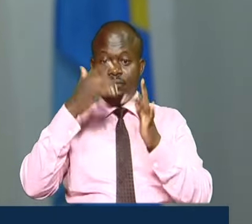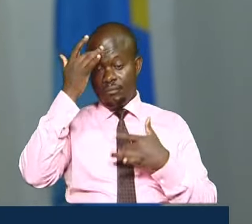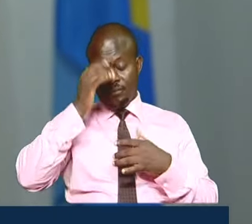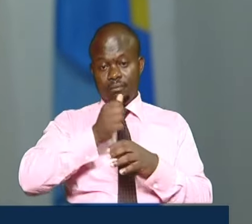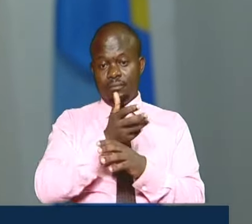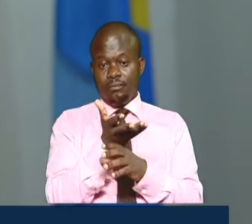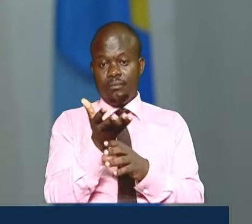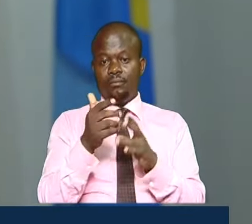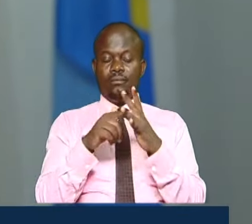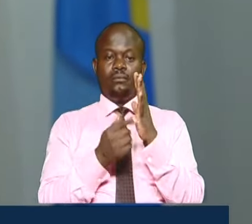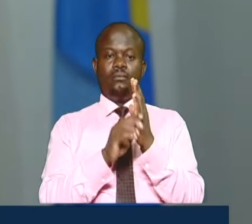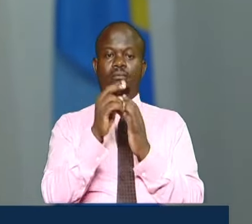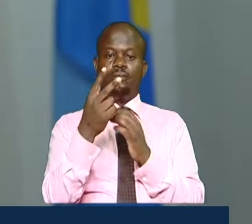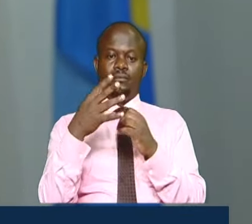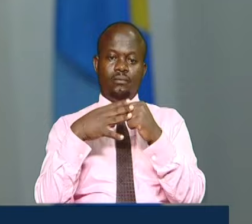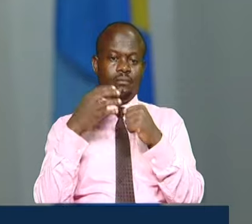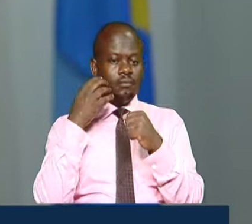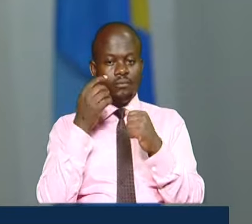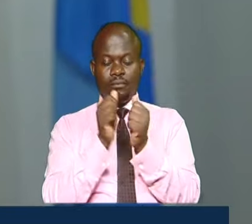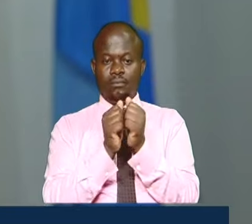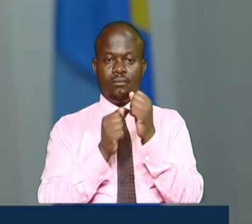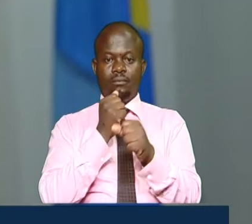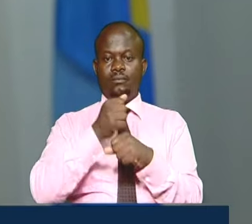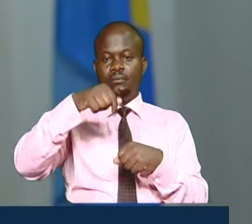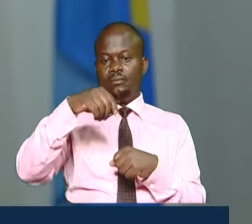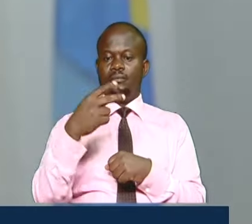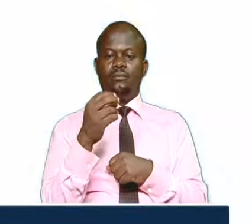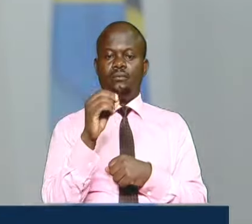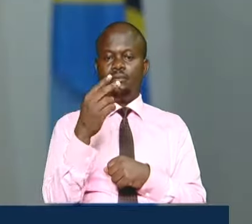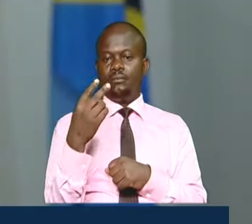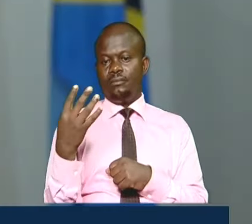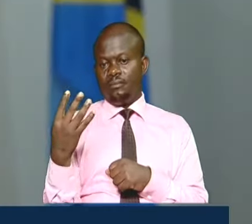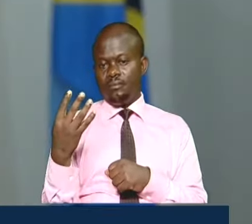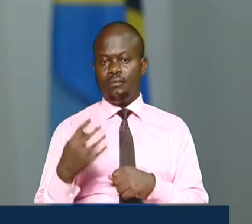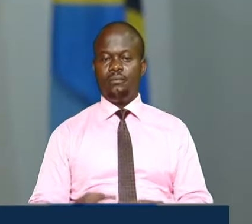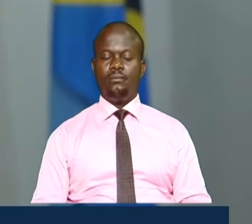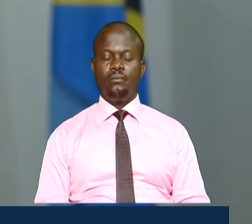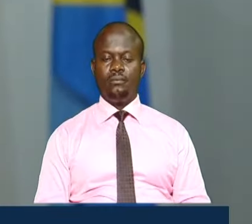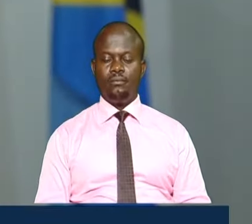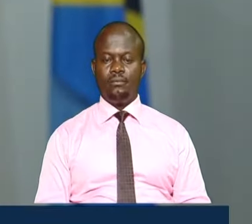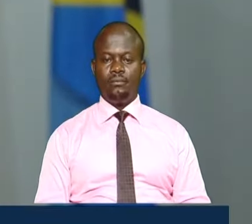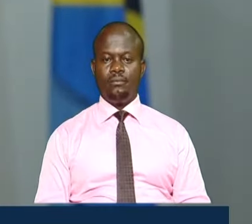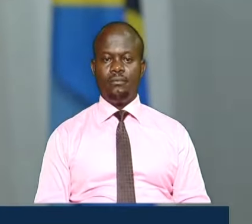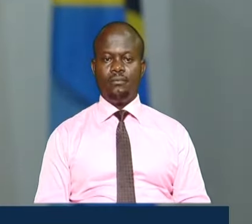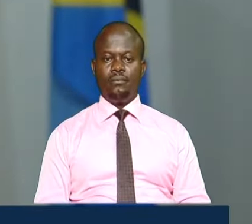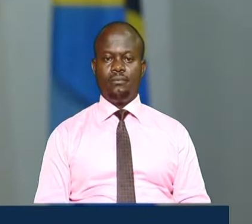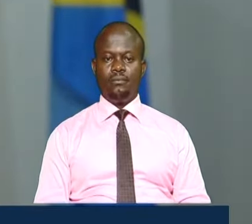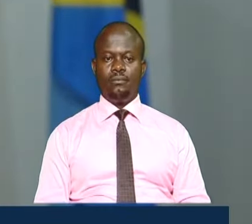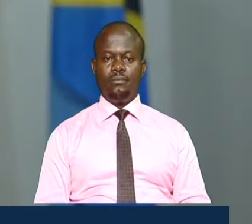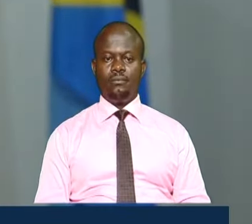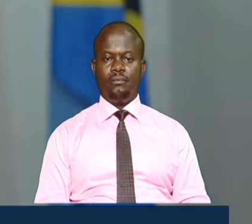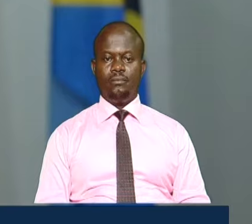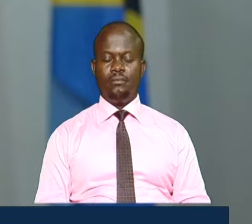Marburg uhereye ku itariki ya 29 Ukwakira muri uyu mwaka wa 2024. No new cases has been reported since 29th